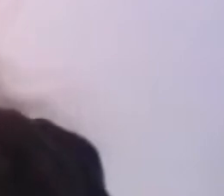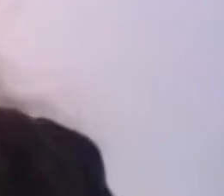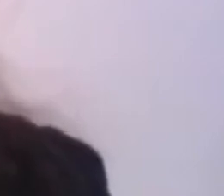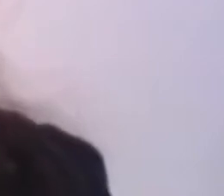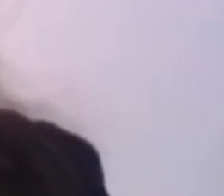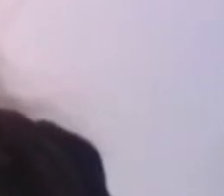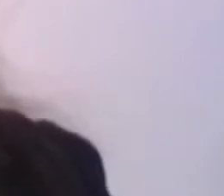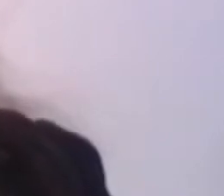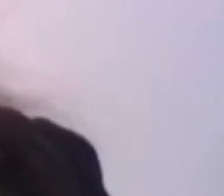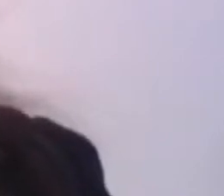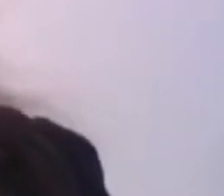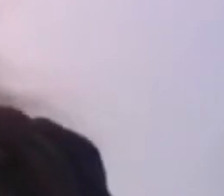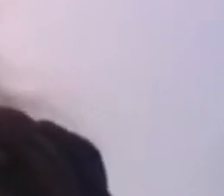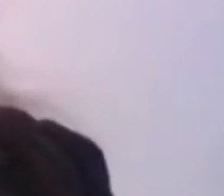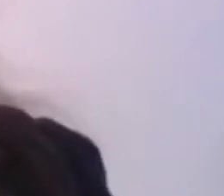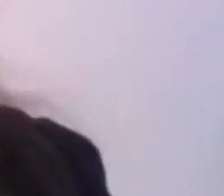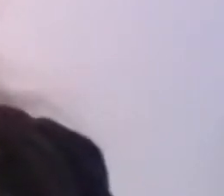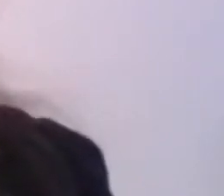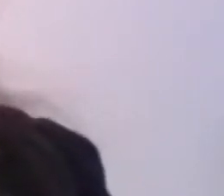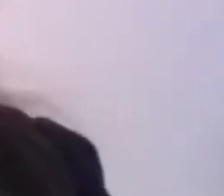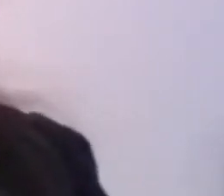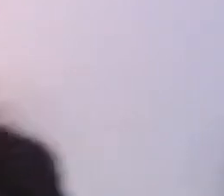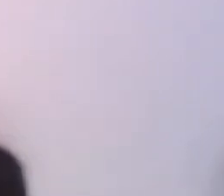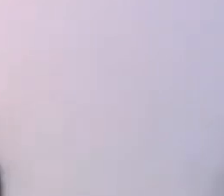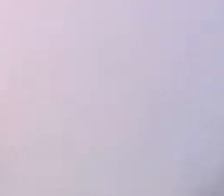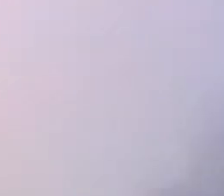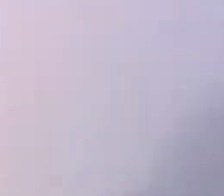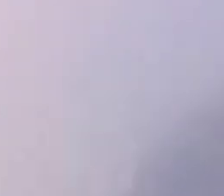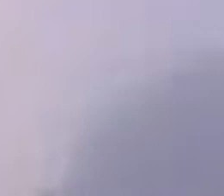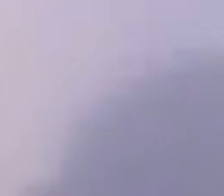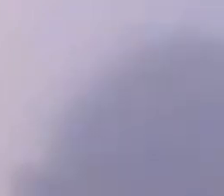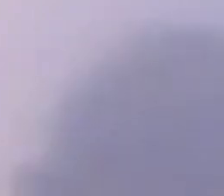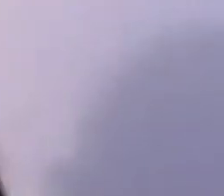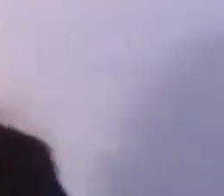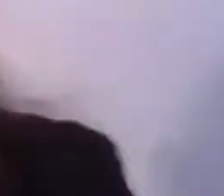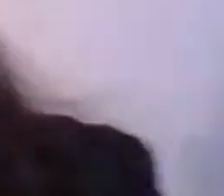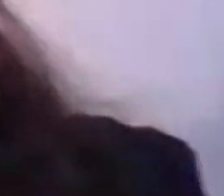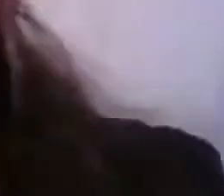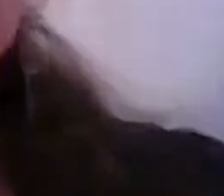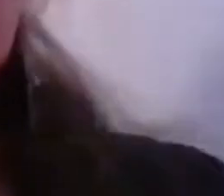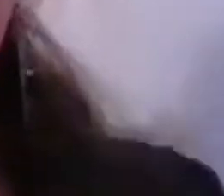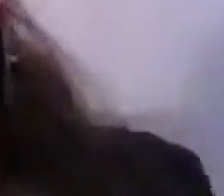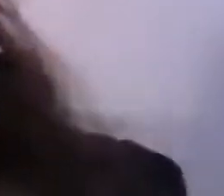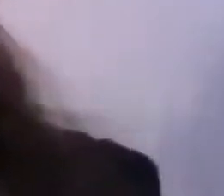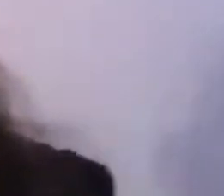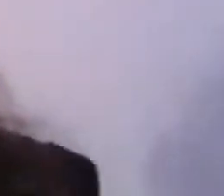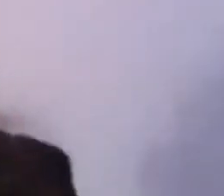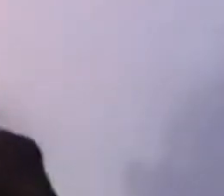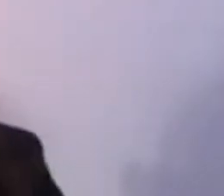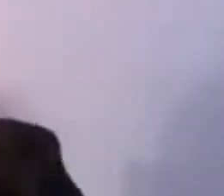pour noyer les épithètes dissonantes. Souvent, on me demande de te définir. On veut